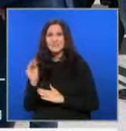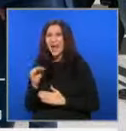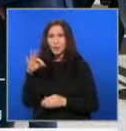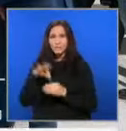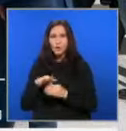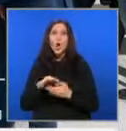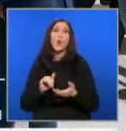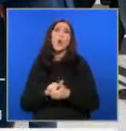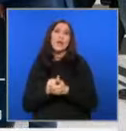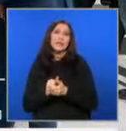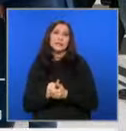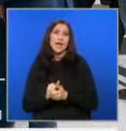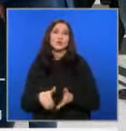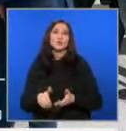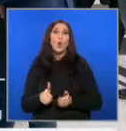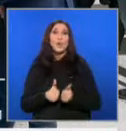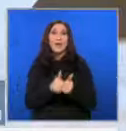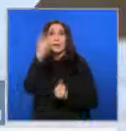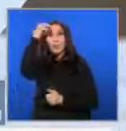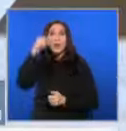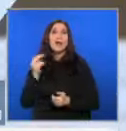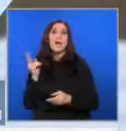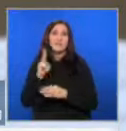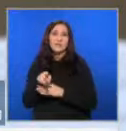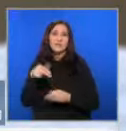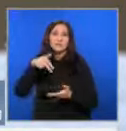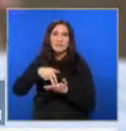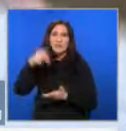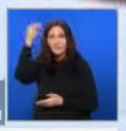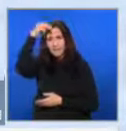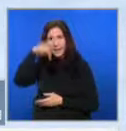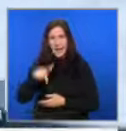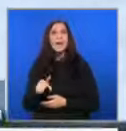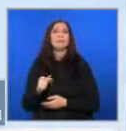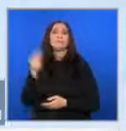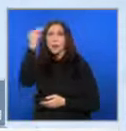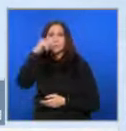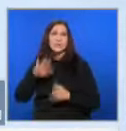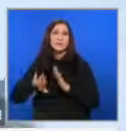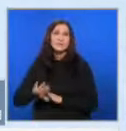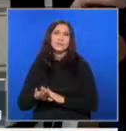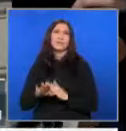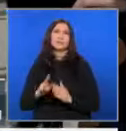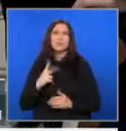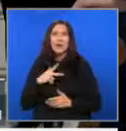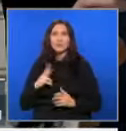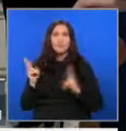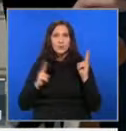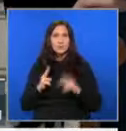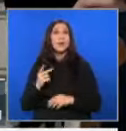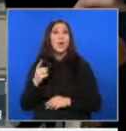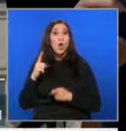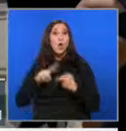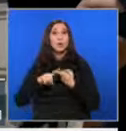коалицията Солидарна България влизат Изправи се БГ, Българска левица и Обединена социал-демокрация. Корнелия Нинова и Ваня Григорова си размениха